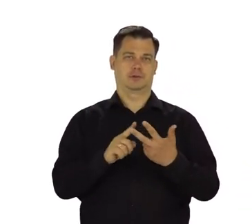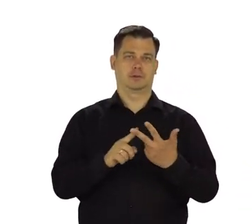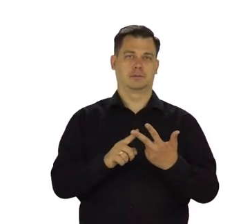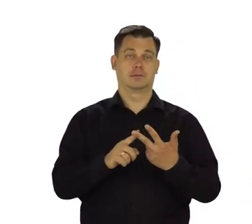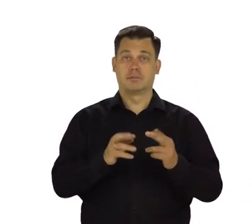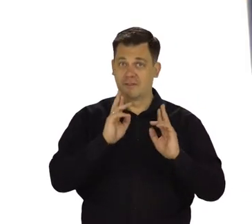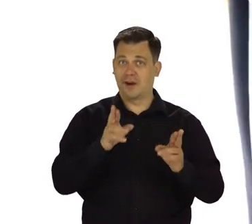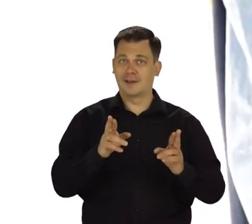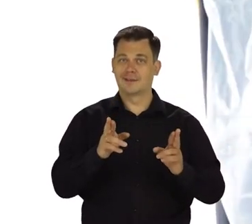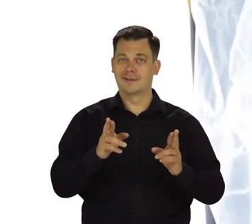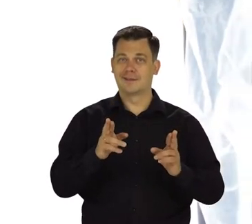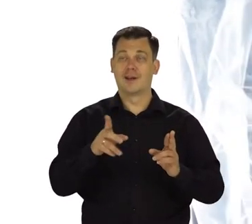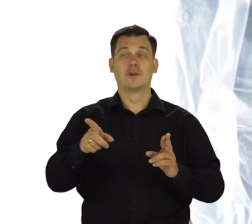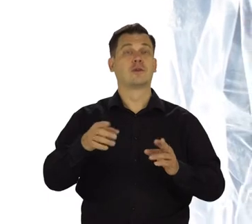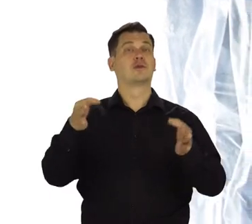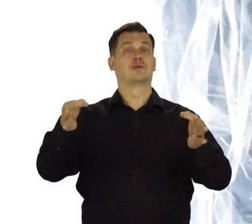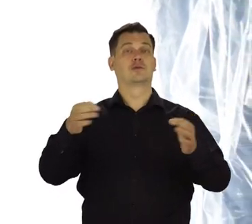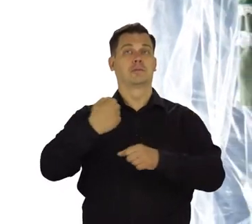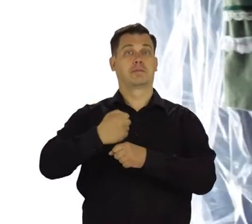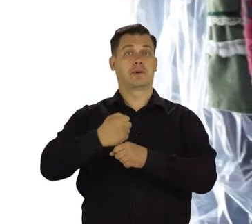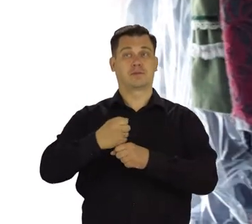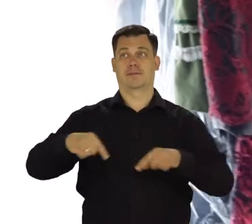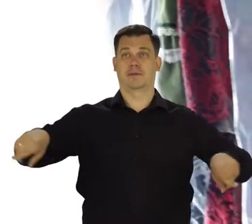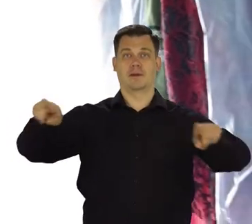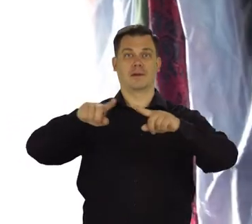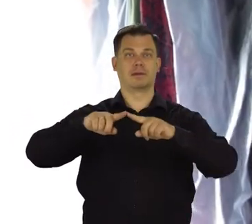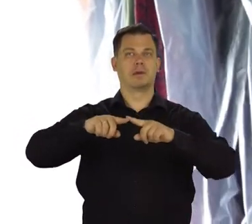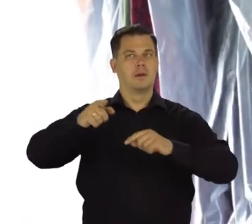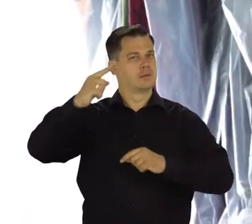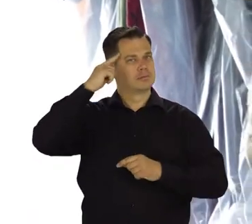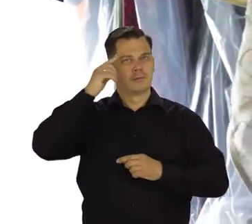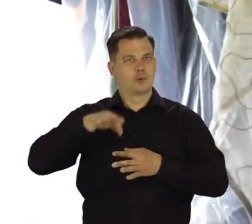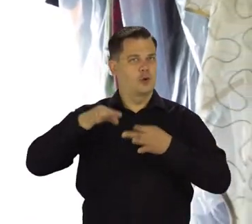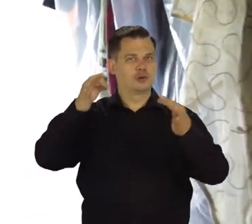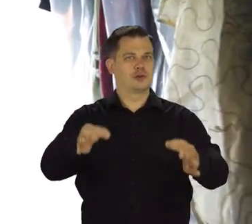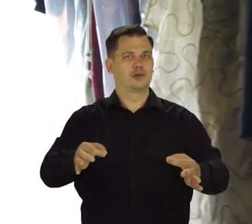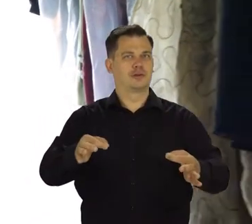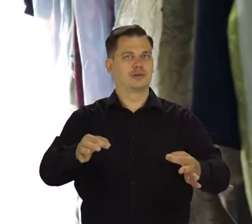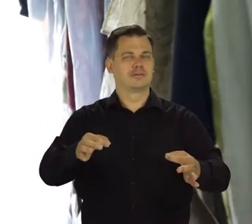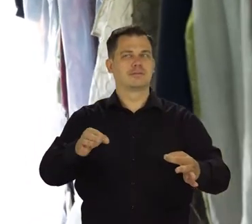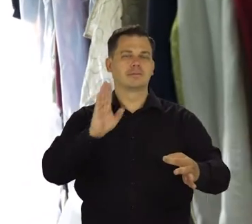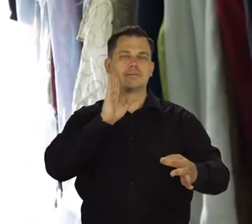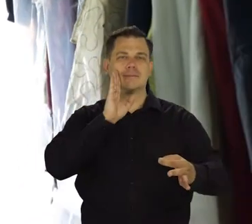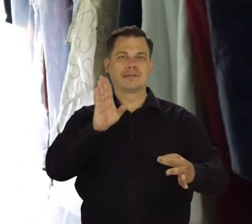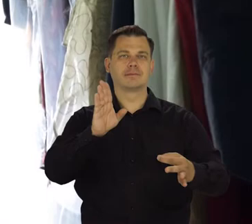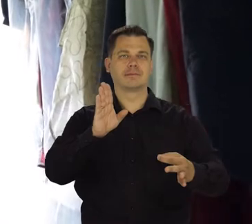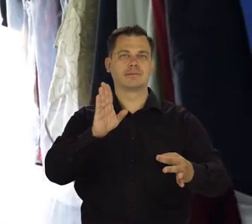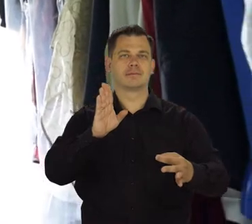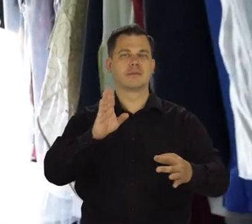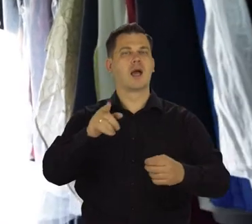wystarczy. I rzeczywiście również i w naszych pracowniach widać tą myśl nadal